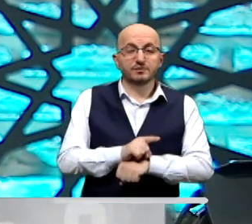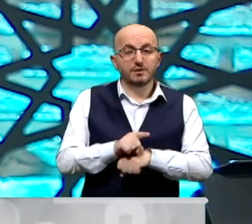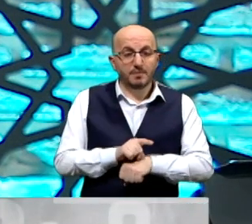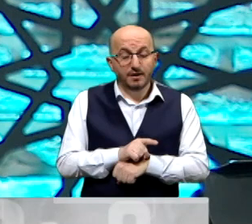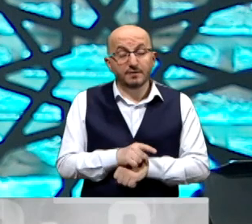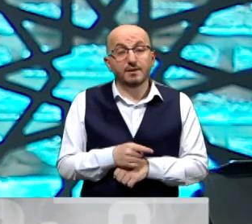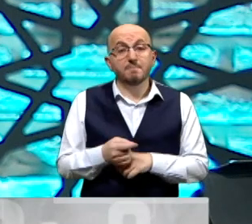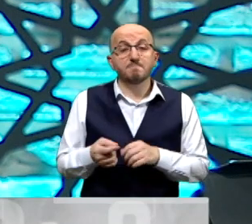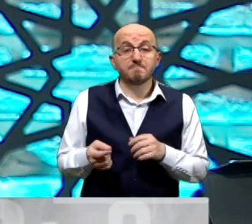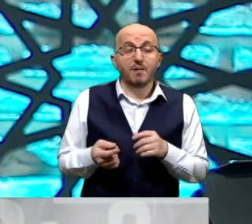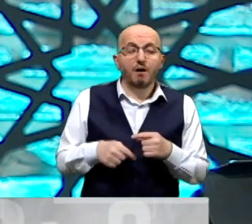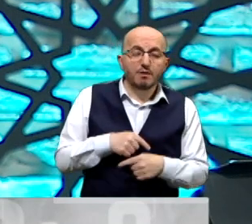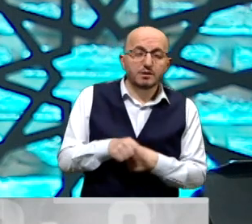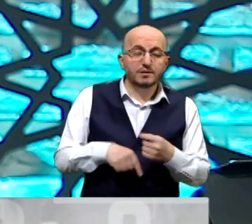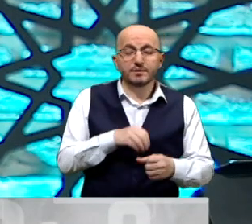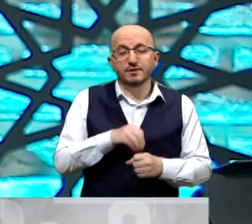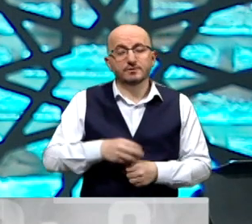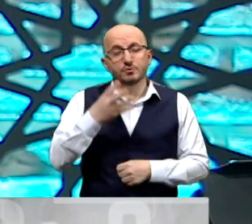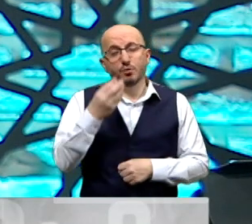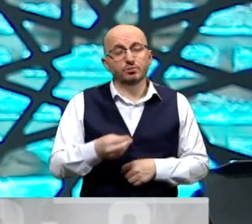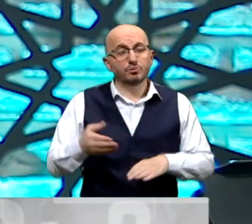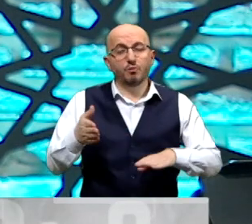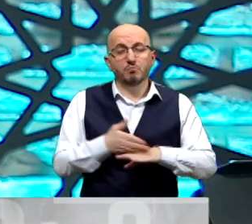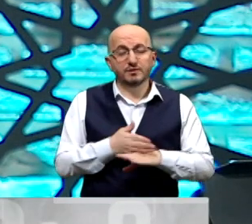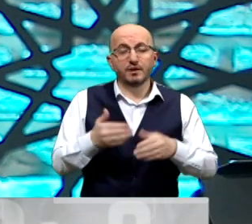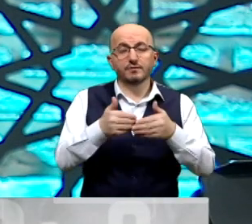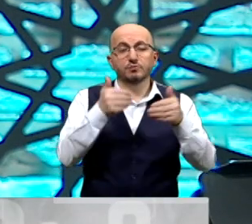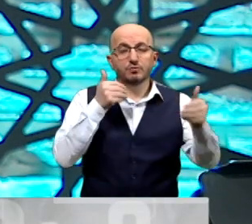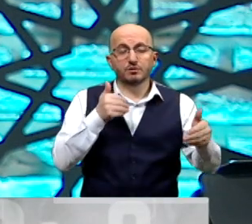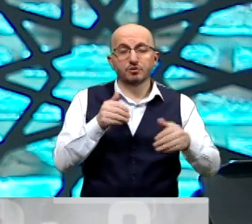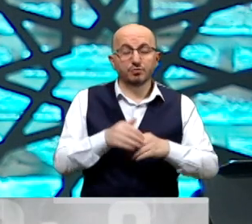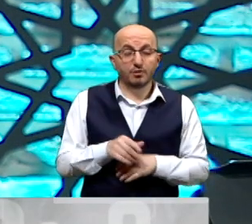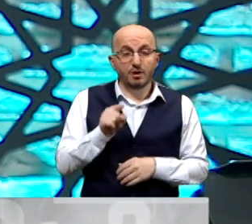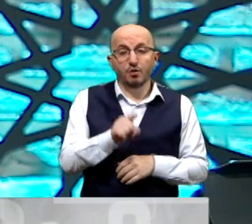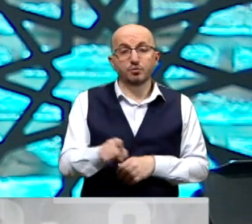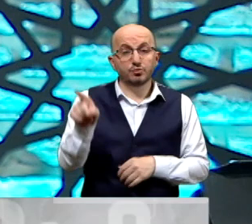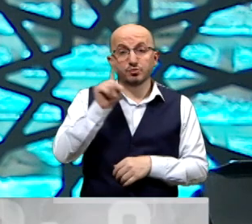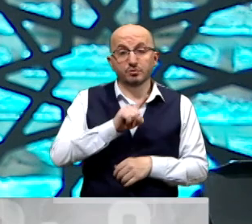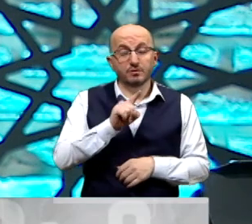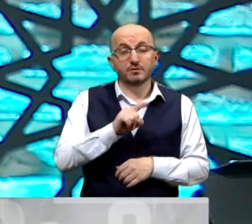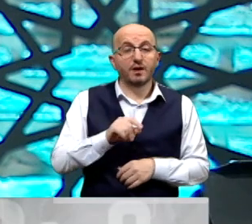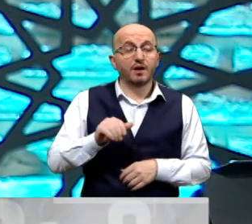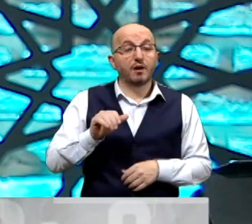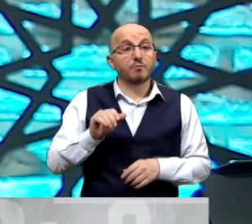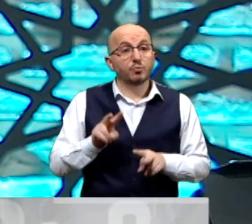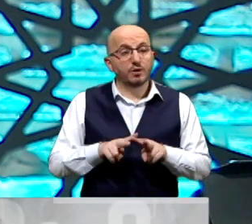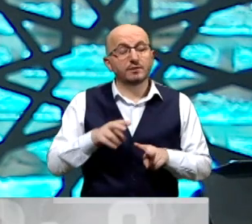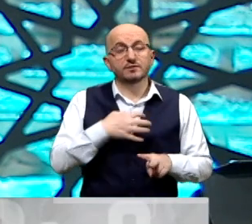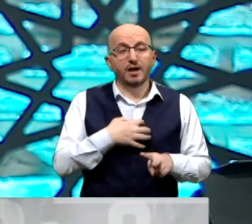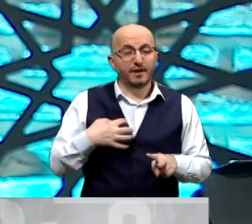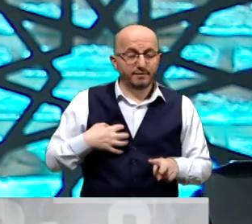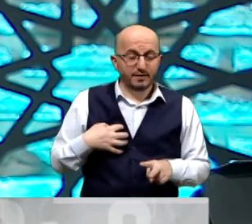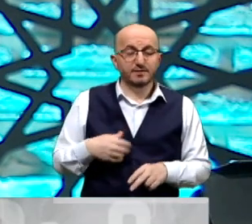bir takım arayışlar içerisinde oldukları o maddelerden de uzaklaşıyorlar o yüzden Mukaddes Anne sen evladının üzerinden